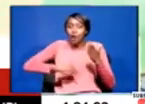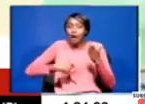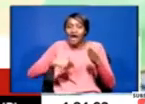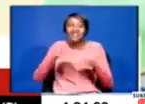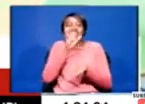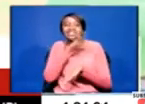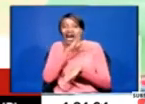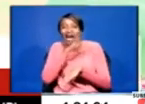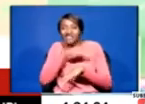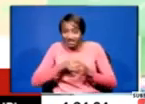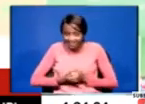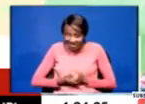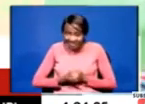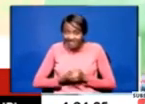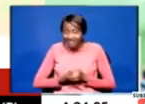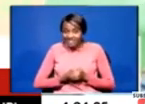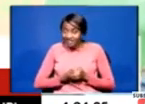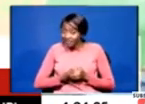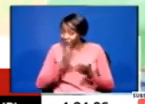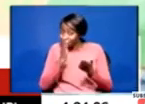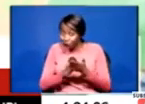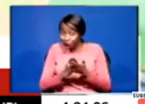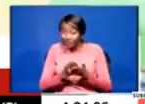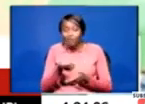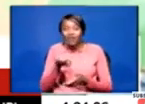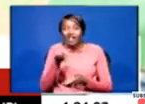Kale kingine, si lazima kionjo pia itakuwako.